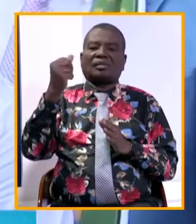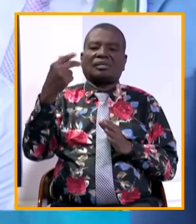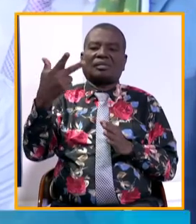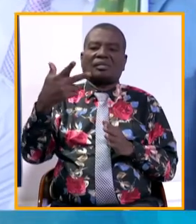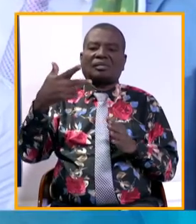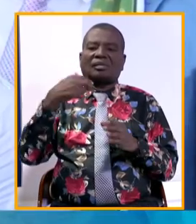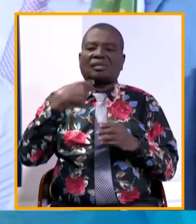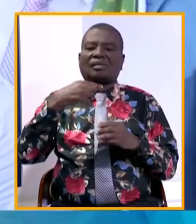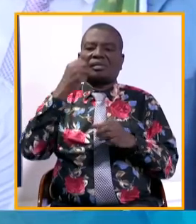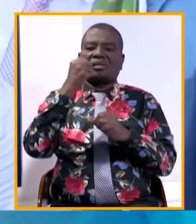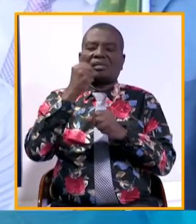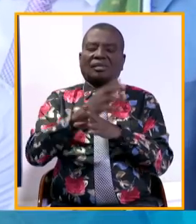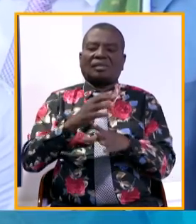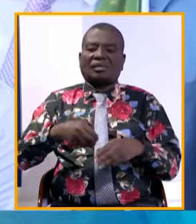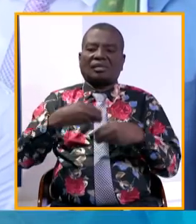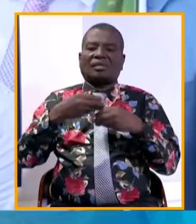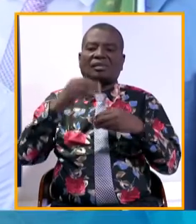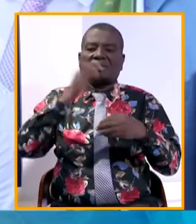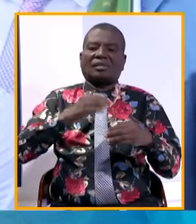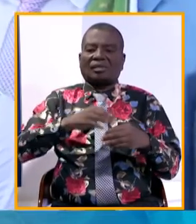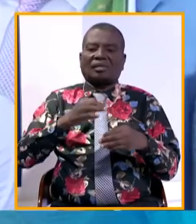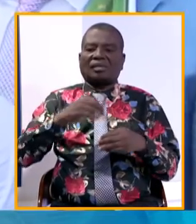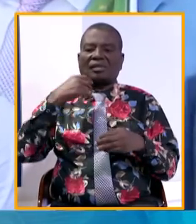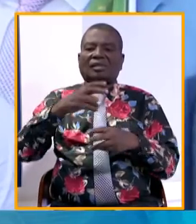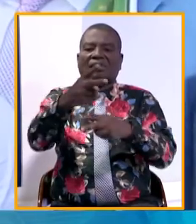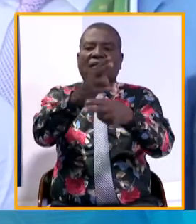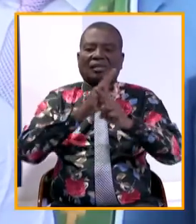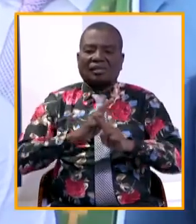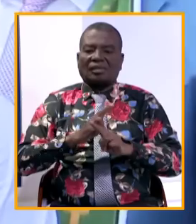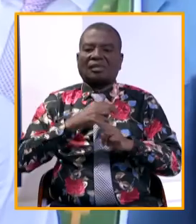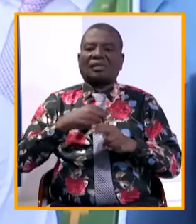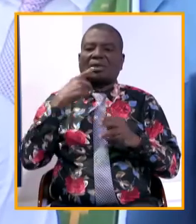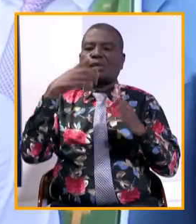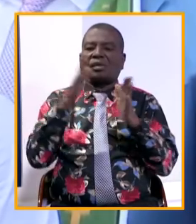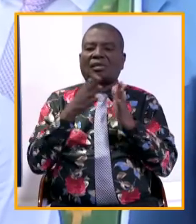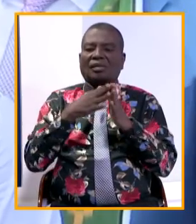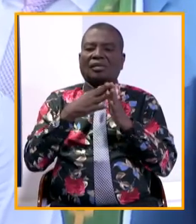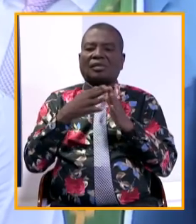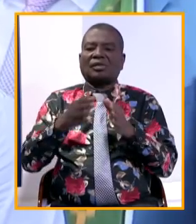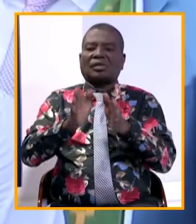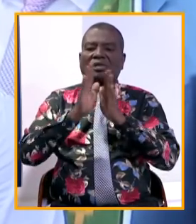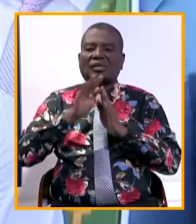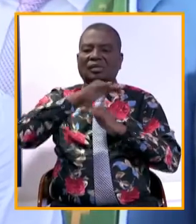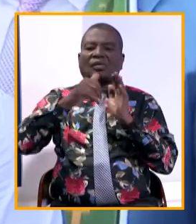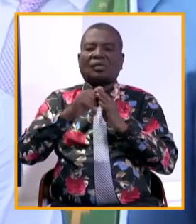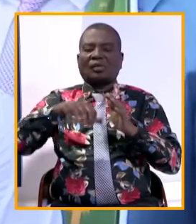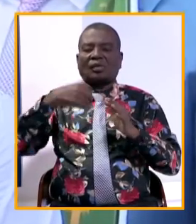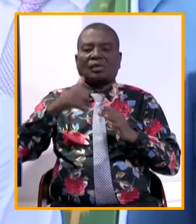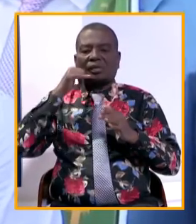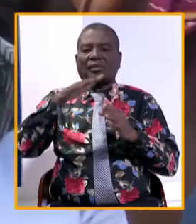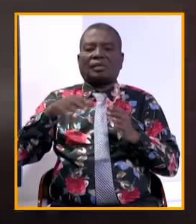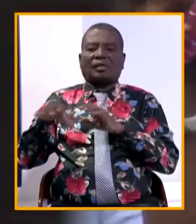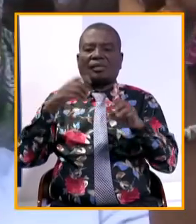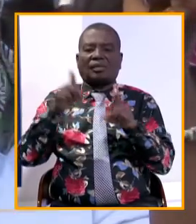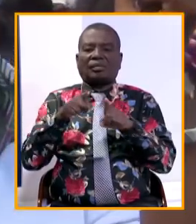bénéficié du FAFSI, elles ont remboursé comme il fallait. Et je les ai félicitées et j'exhorte toutes les autres femmes à en faire